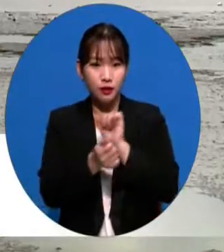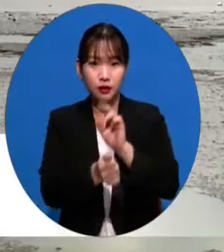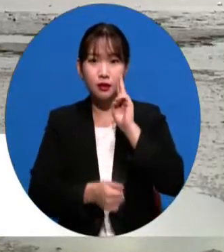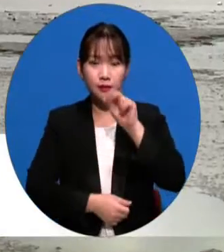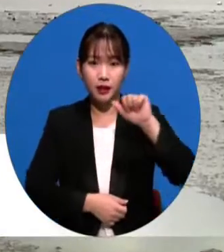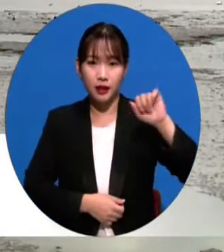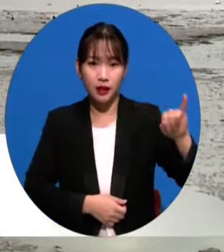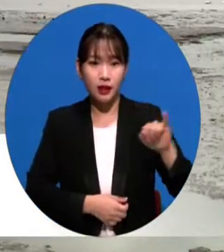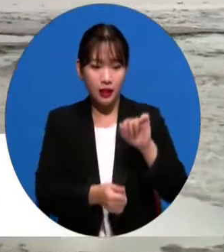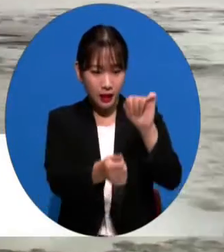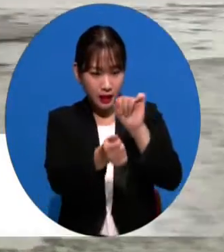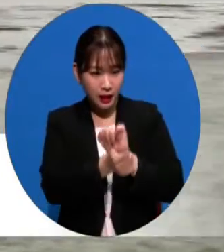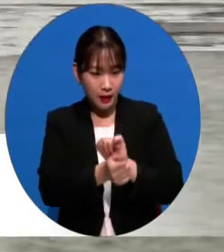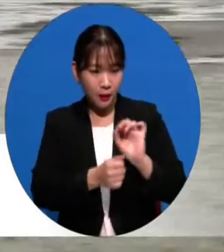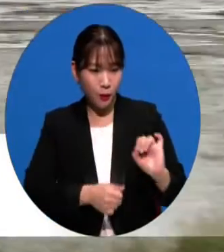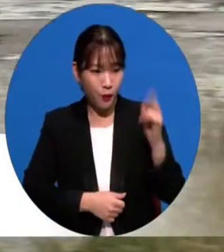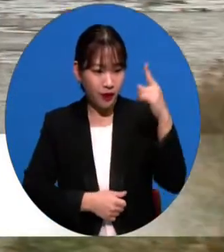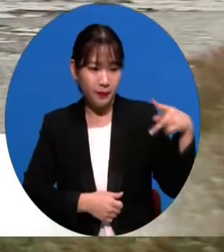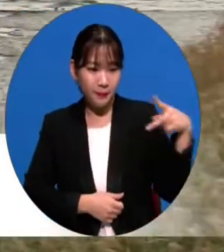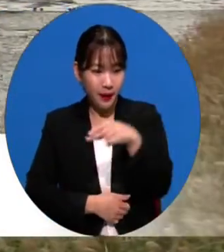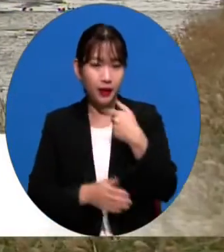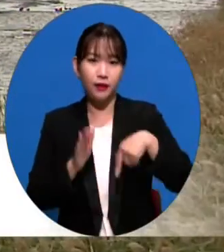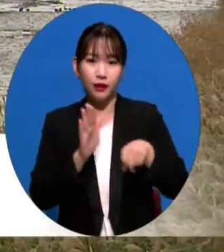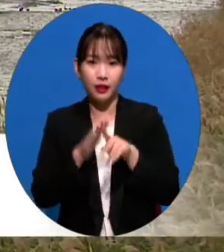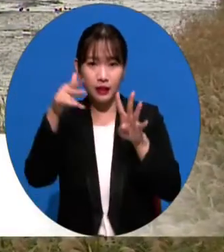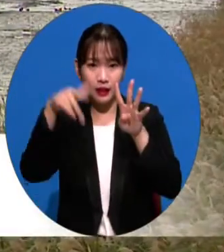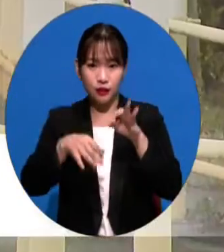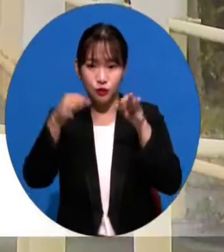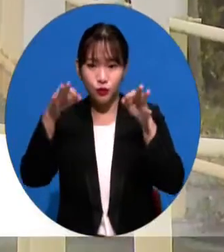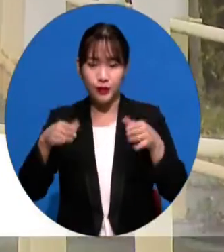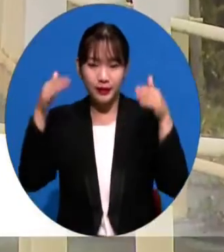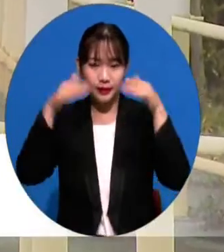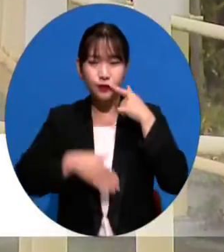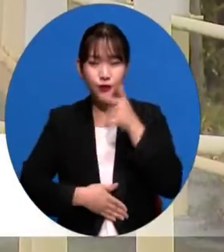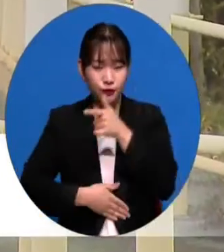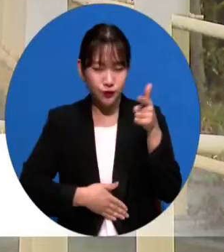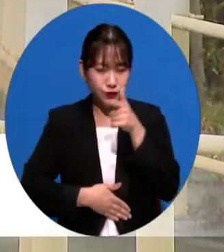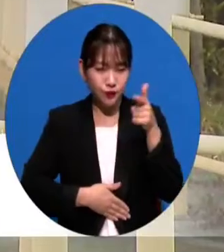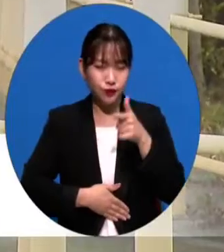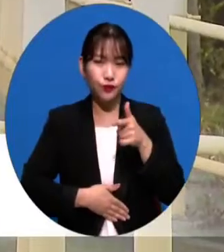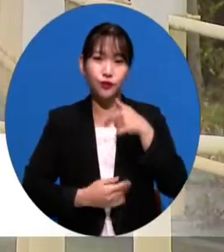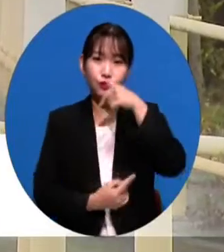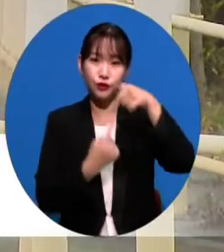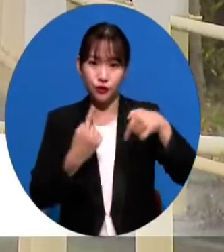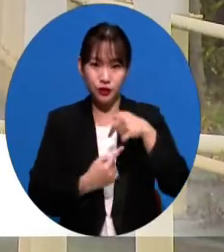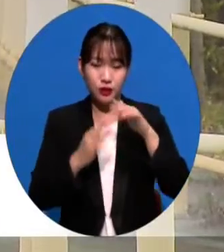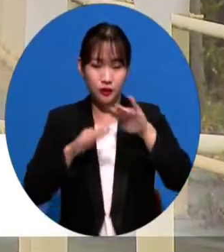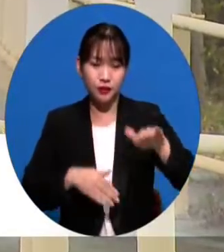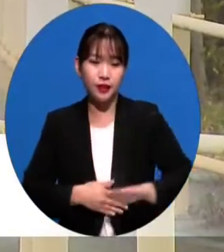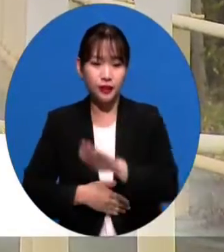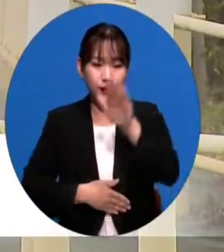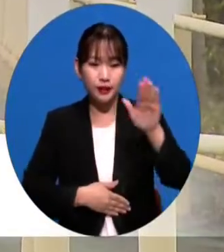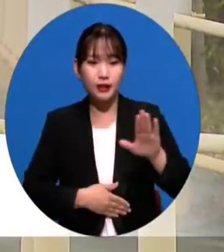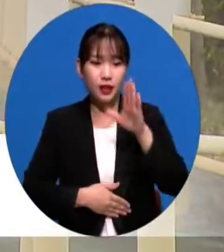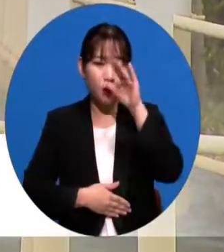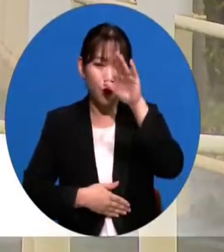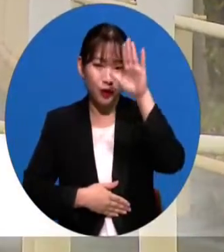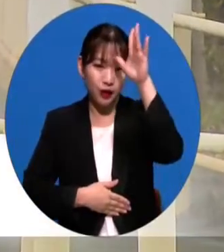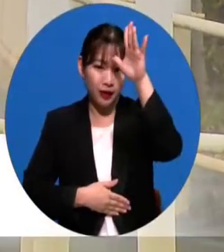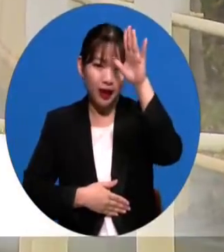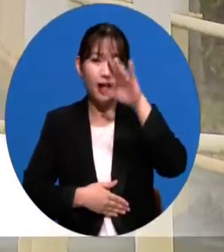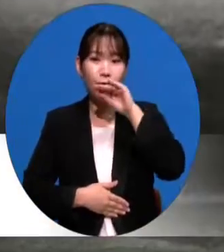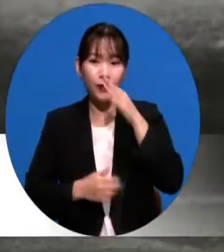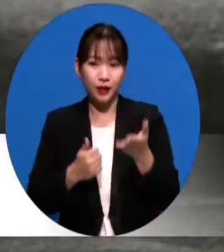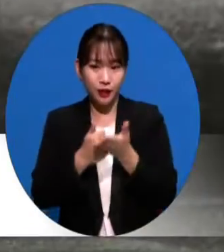고병원성 AI 오염원을 없애기 위해 4주 동안 집중 소독기간을 운영하고 돈에 전체 가금 사용농장과